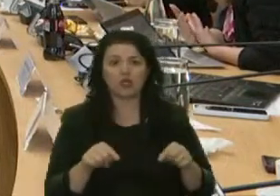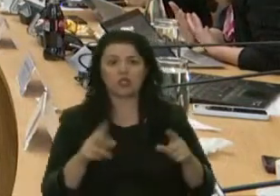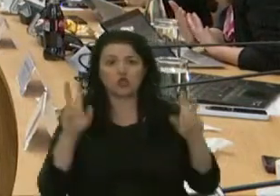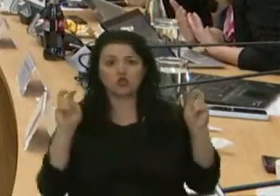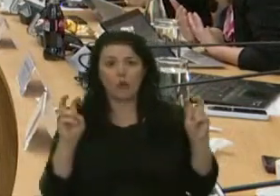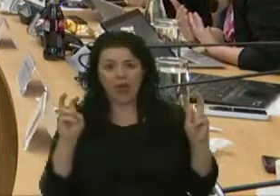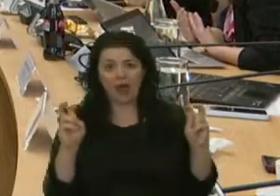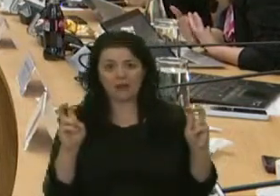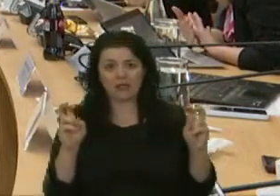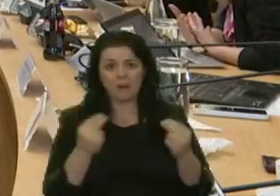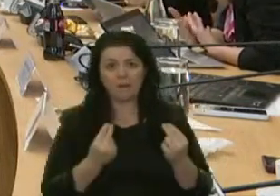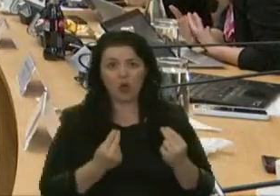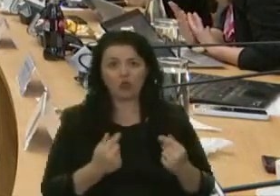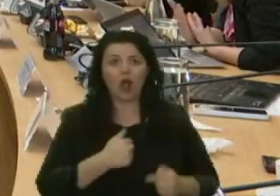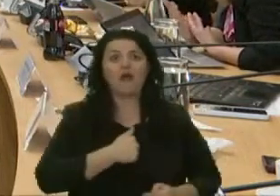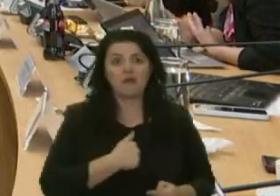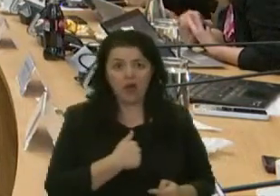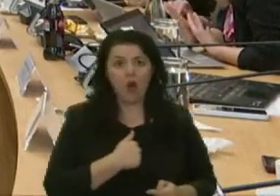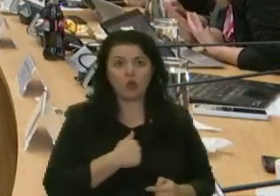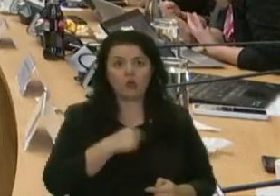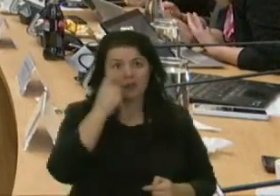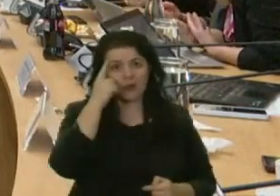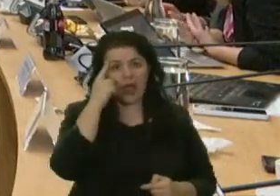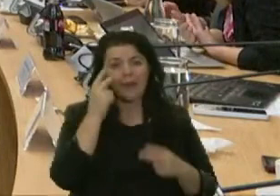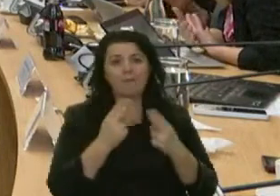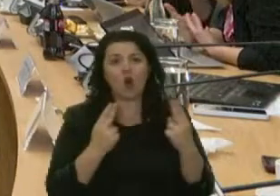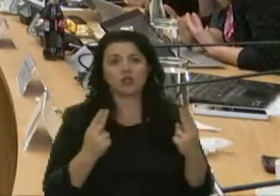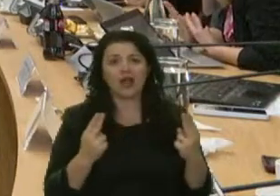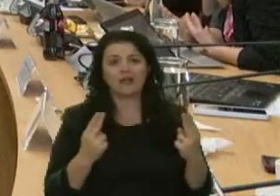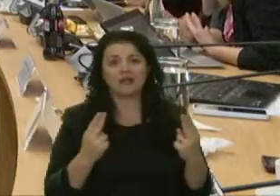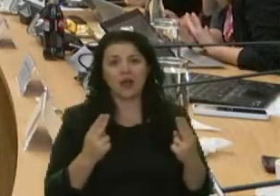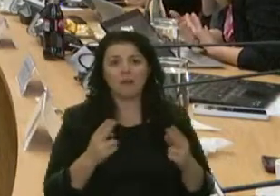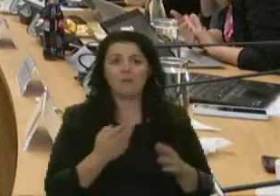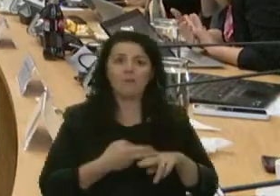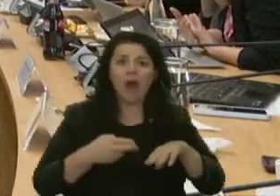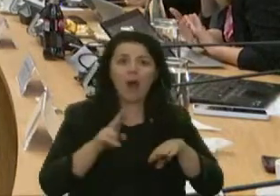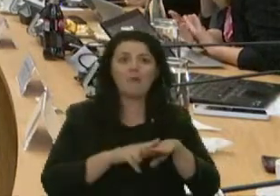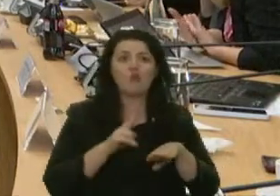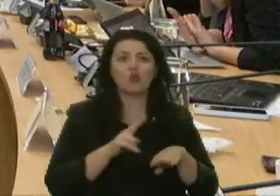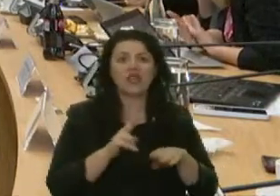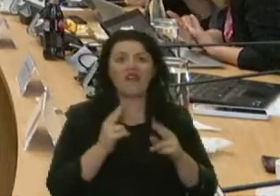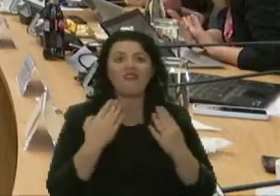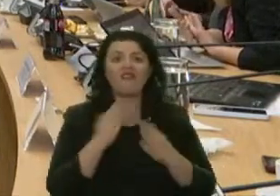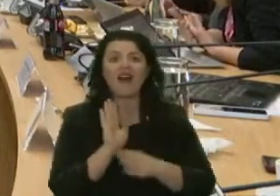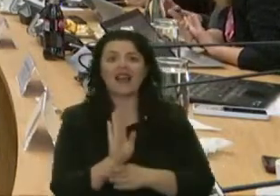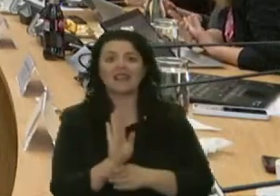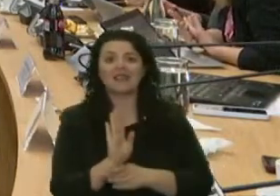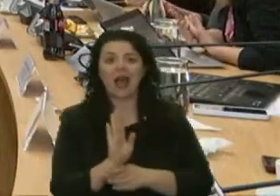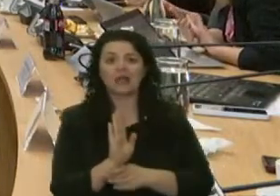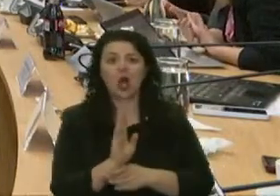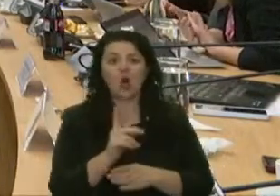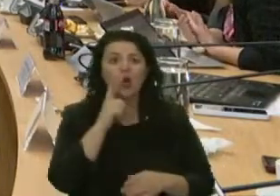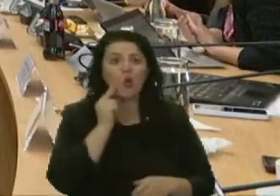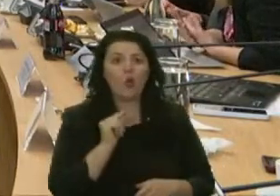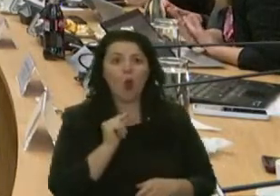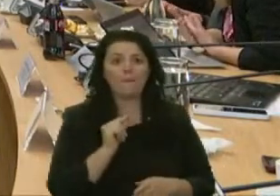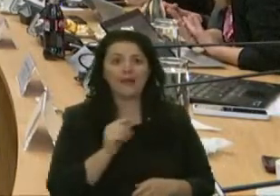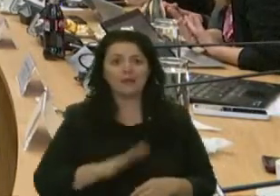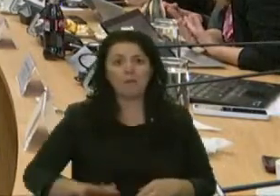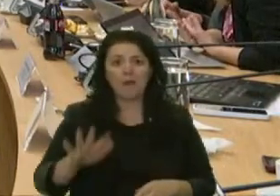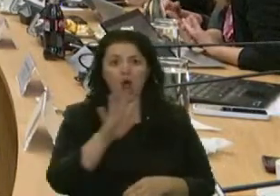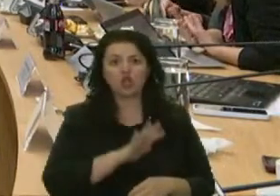ă pentru că eu îl consider de importanță majoră mai mult decât atât a fost validat deja cu oameni din